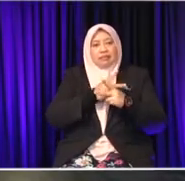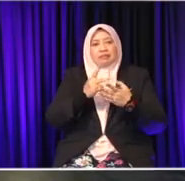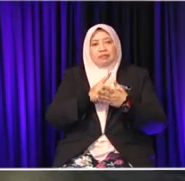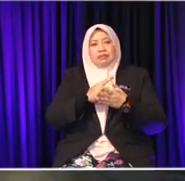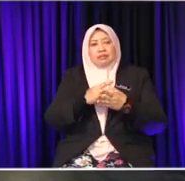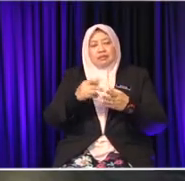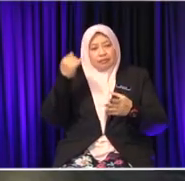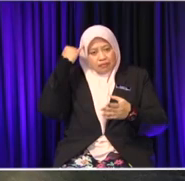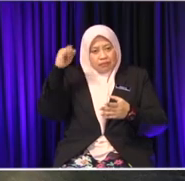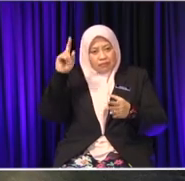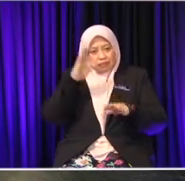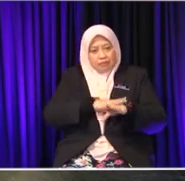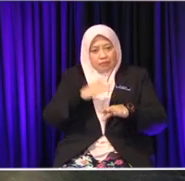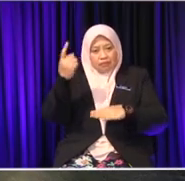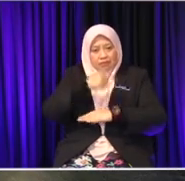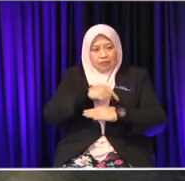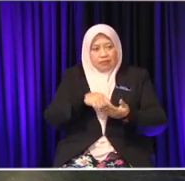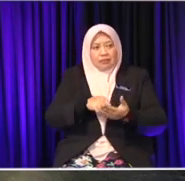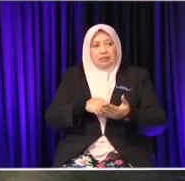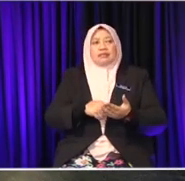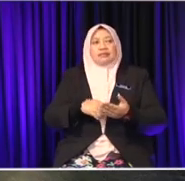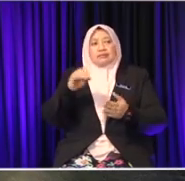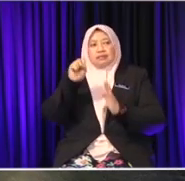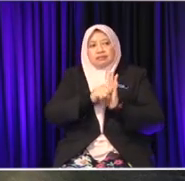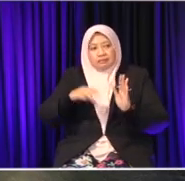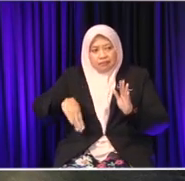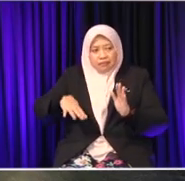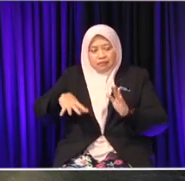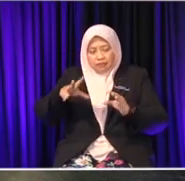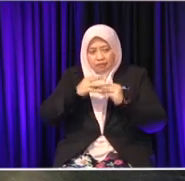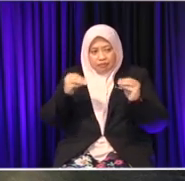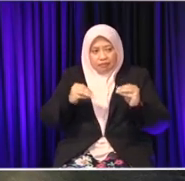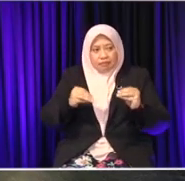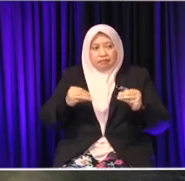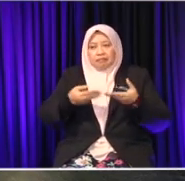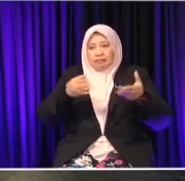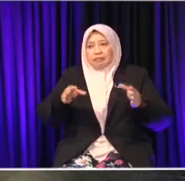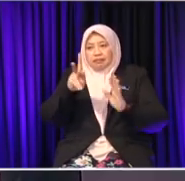rumusan dan juga kepentingan apa yang penting dalam topik instrumennya oke